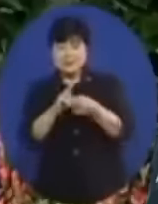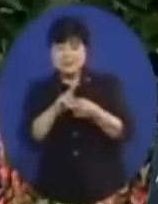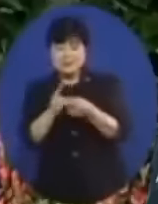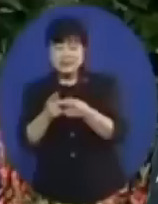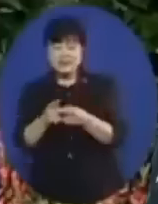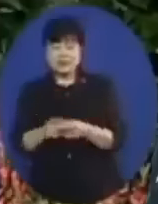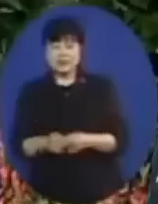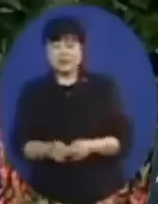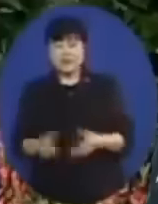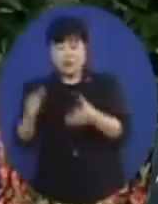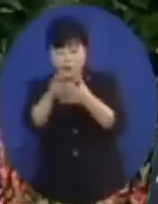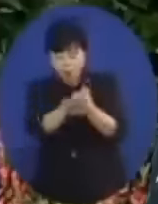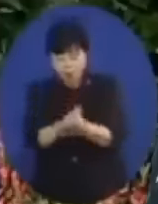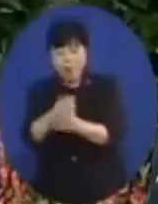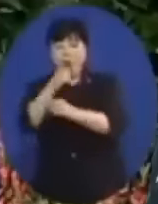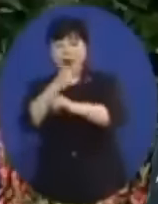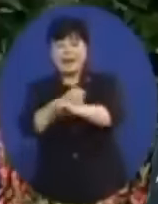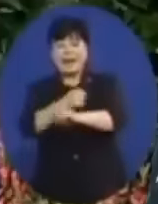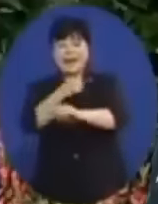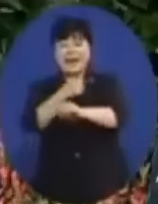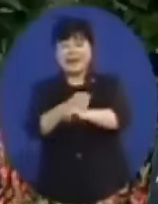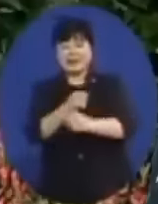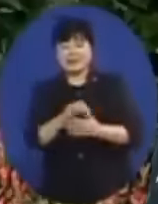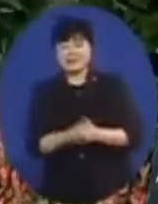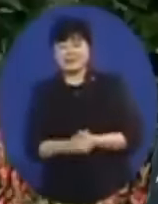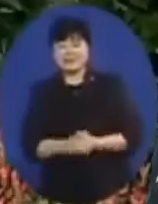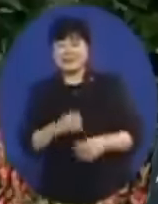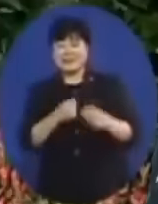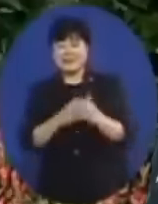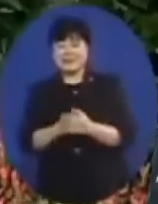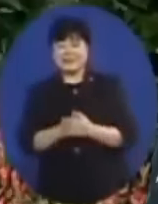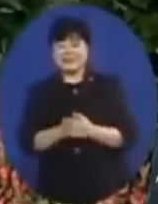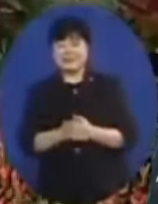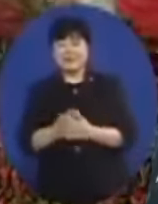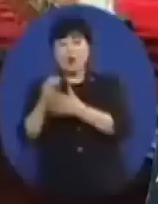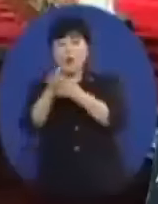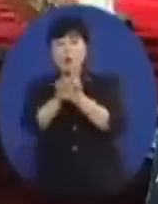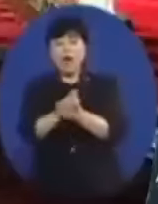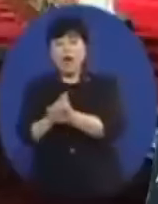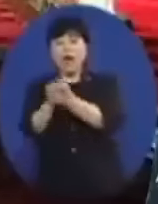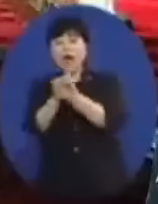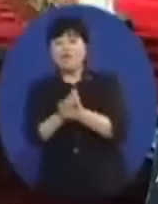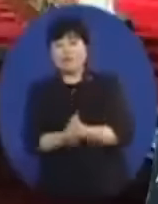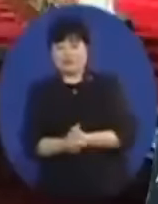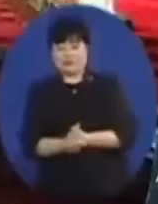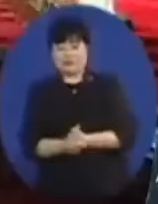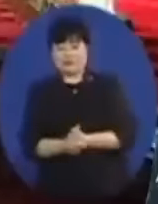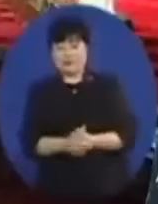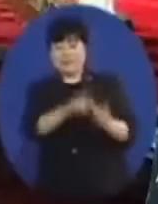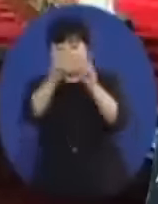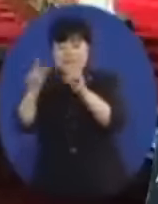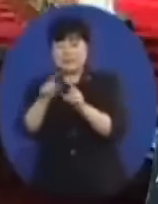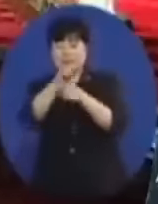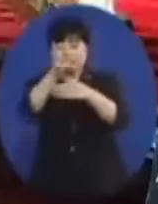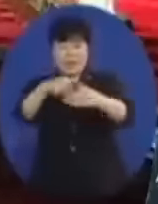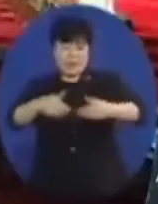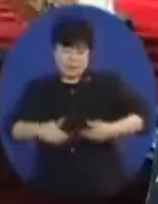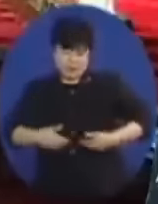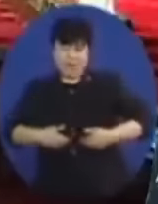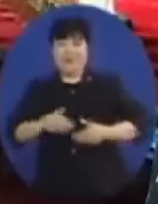모든 사람과 더불어 화목하라고 한 것입니다. 그러므로 화목은 우리 삶 속에 반드시 있어야 되는